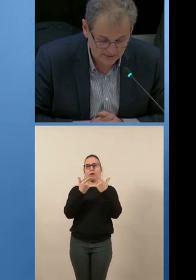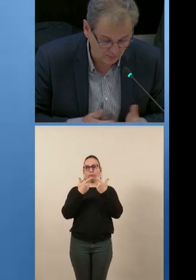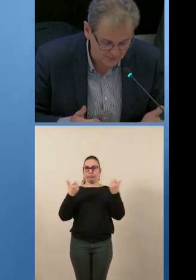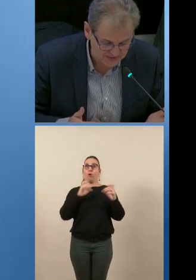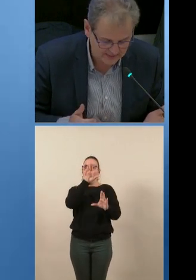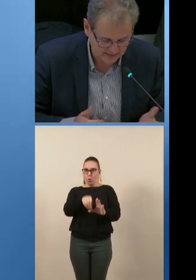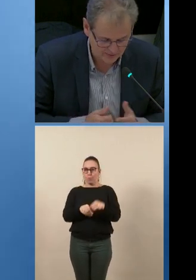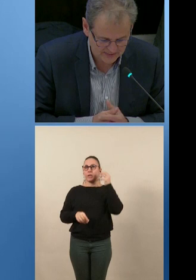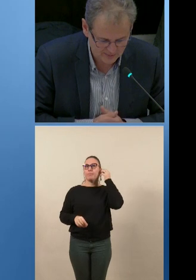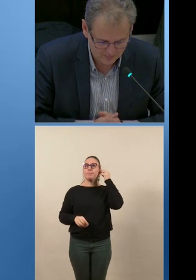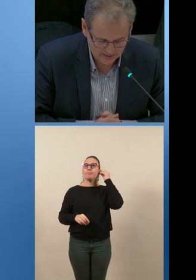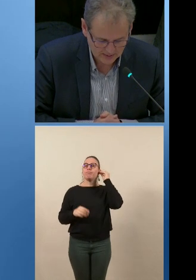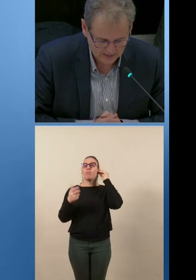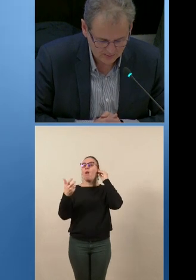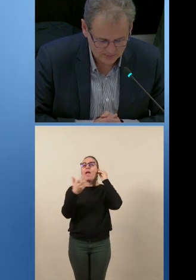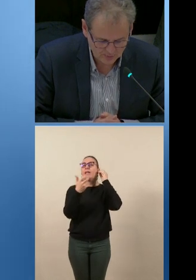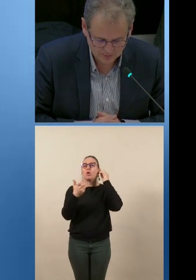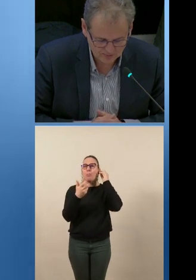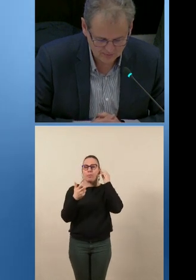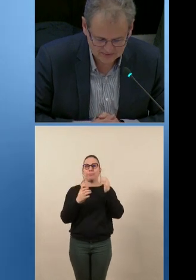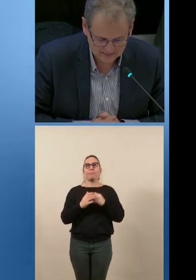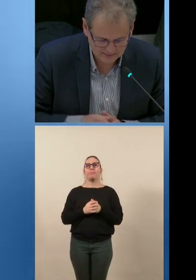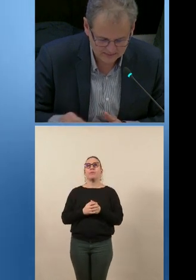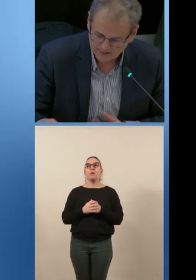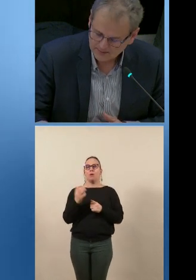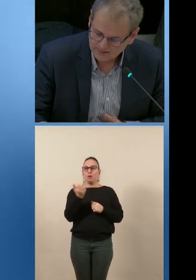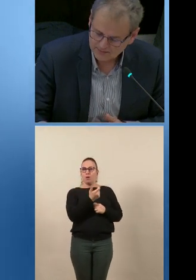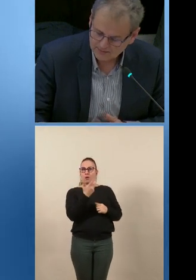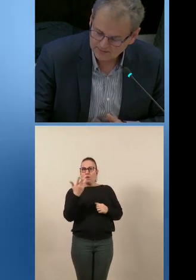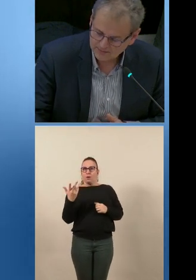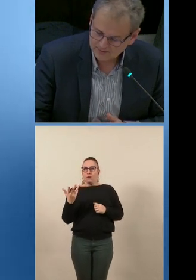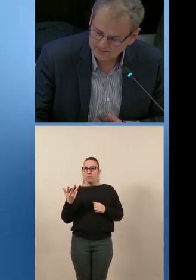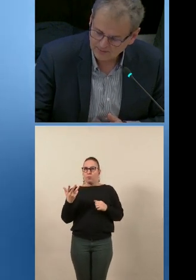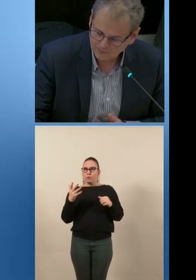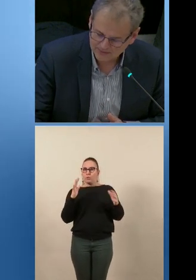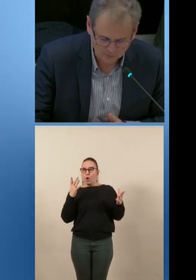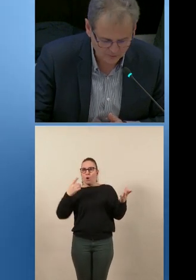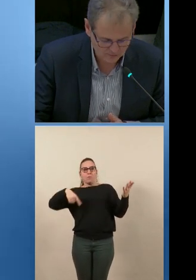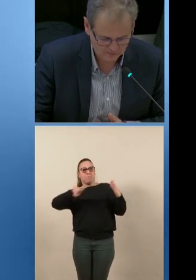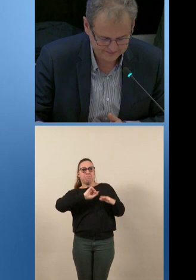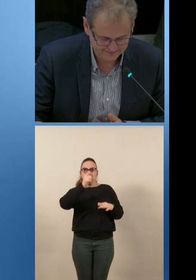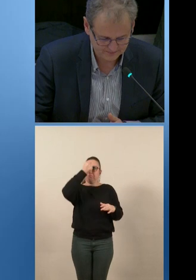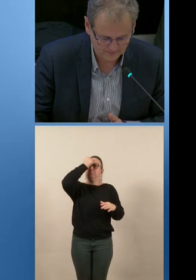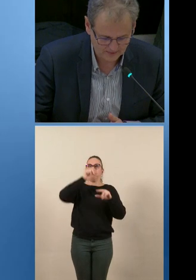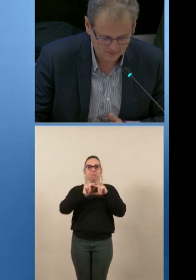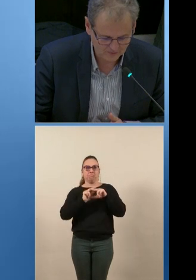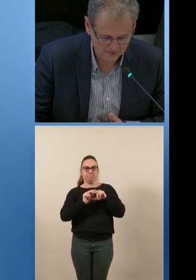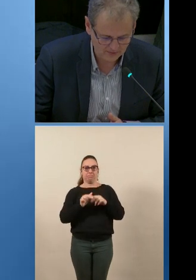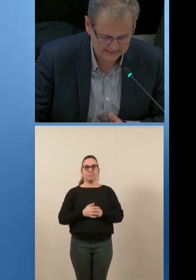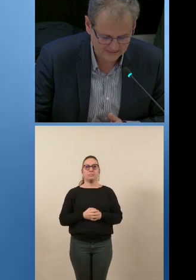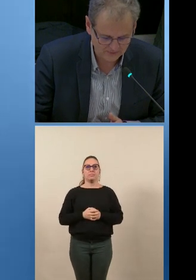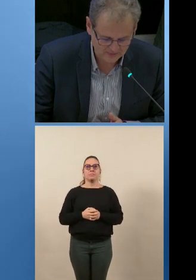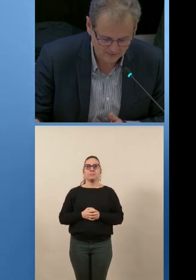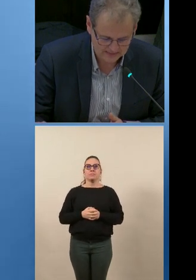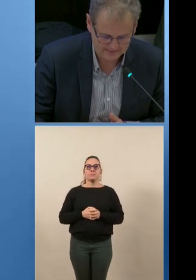bouclier on peut citer quelques exemples puisque certains n'en ont pas conscience concernant